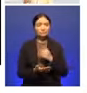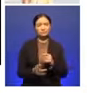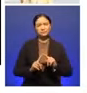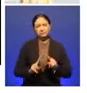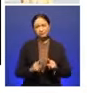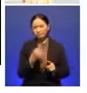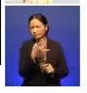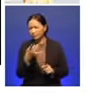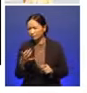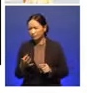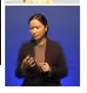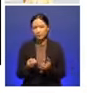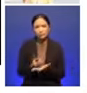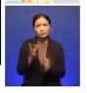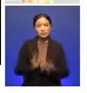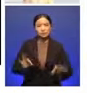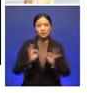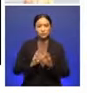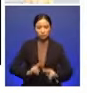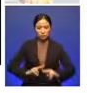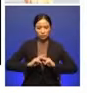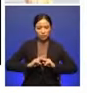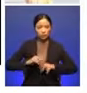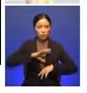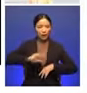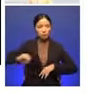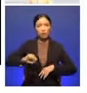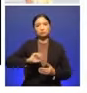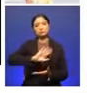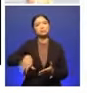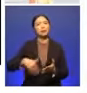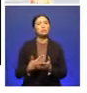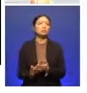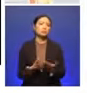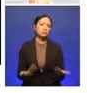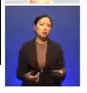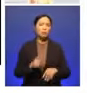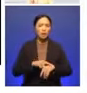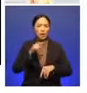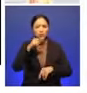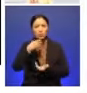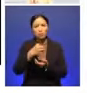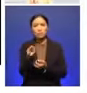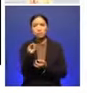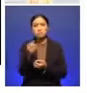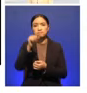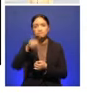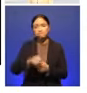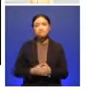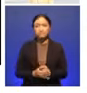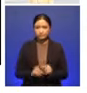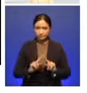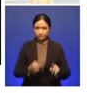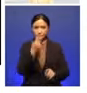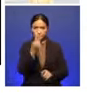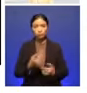อะไรที่มันมีคุณค่ากับตัวเราเองเนี่ยมันถูกพรากไปจากเรานะคะซึ่งเราไม่มีเวลาพูดมากแต่ว่าเราก็จะเห็นว่าชีวิ